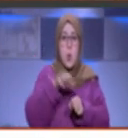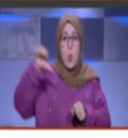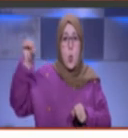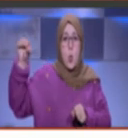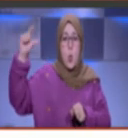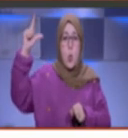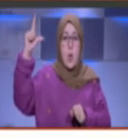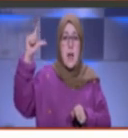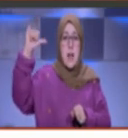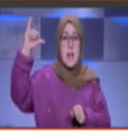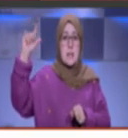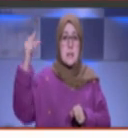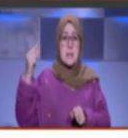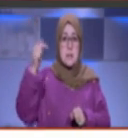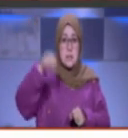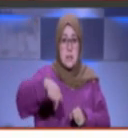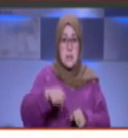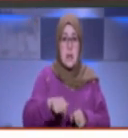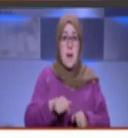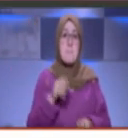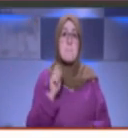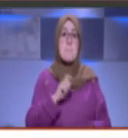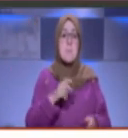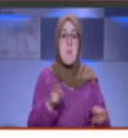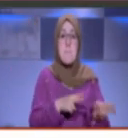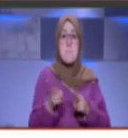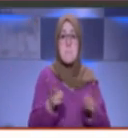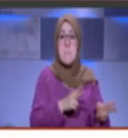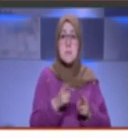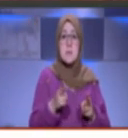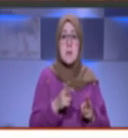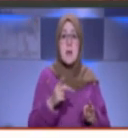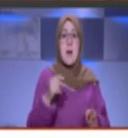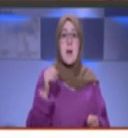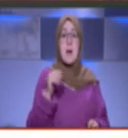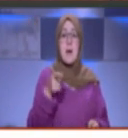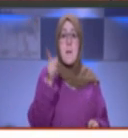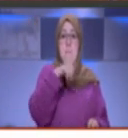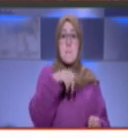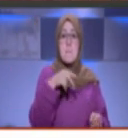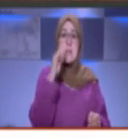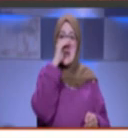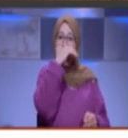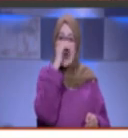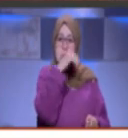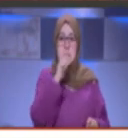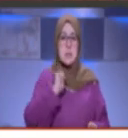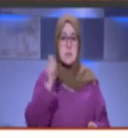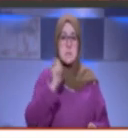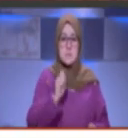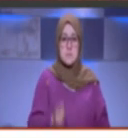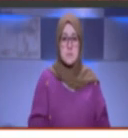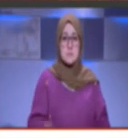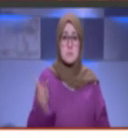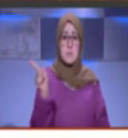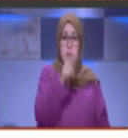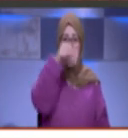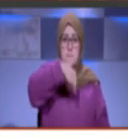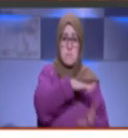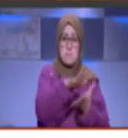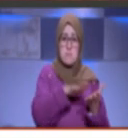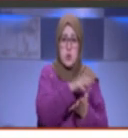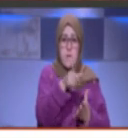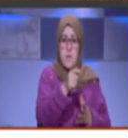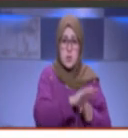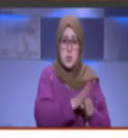التعبئة والتغليف بالجيزة، غير أن عمله هذه الأيام يمر بظروف استثنائية لمواجهة فيروس